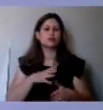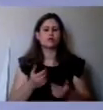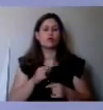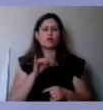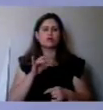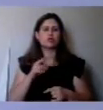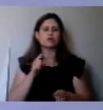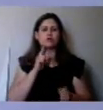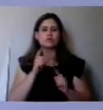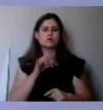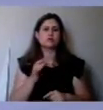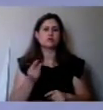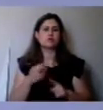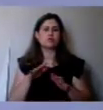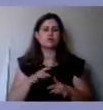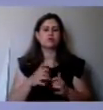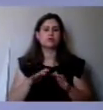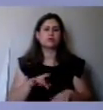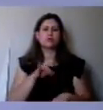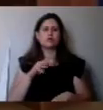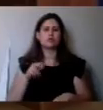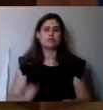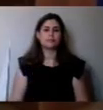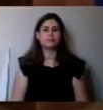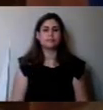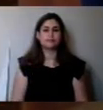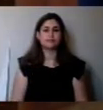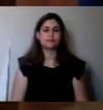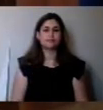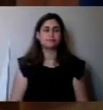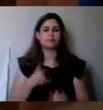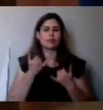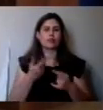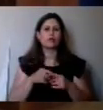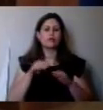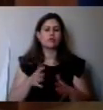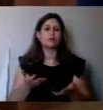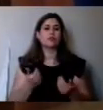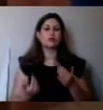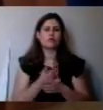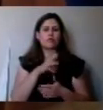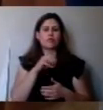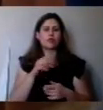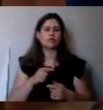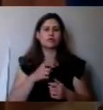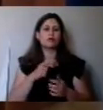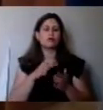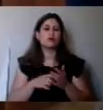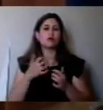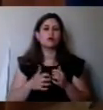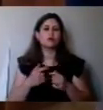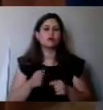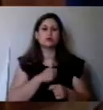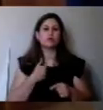позачерговій сесії Херсонської міської ради. Ми сьогодні прийняли нові межі міста Херсона. Саме в